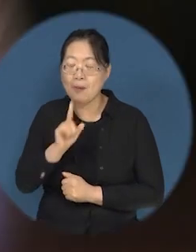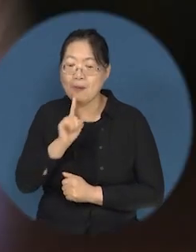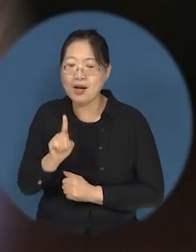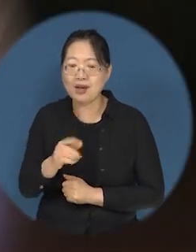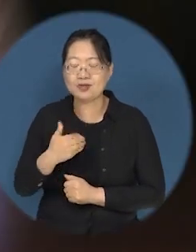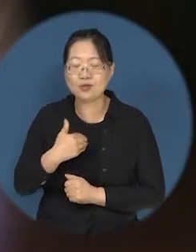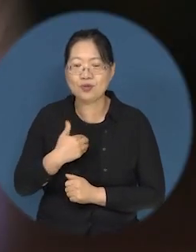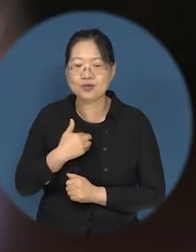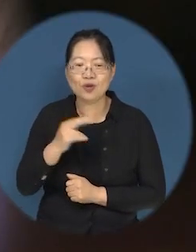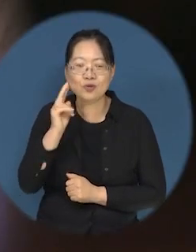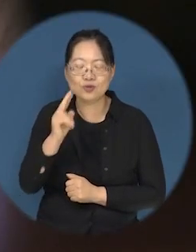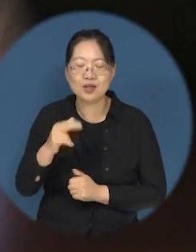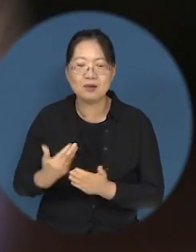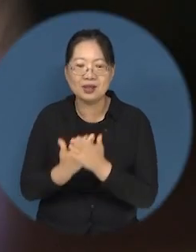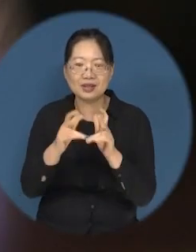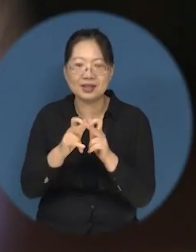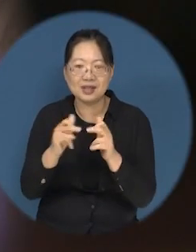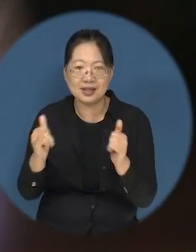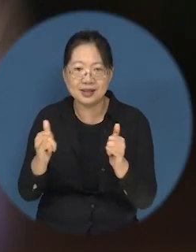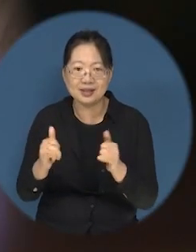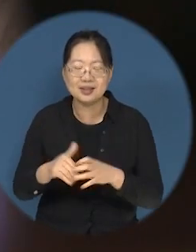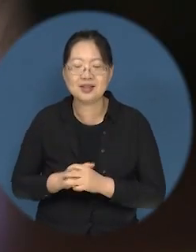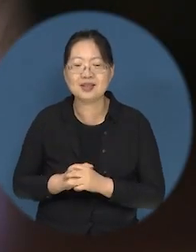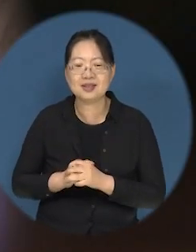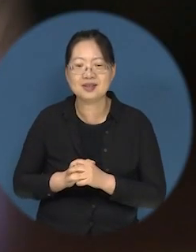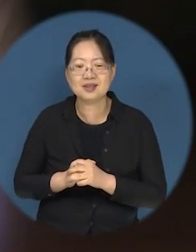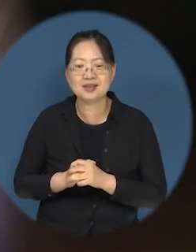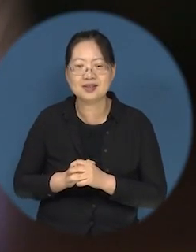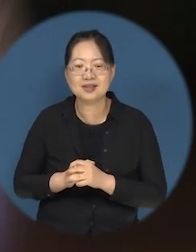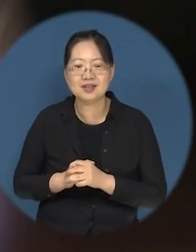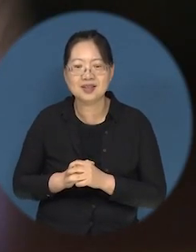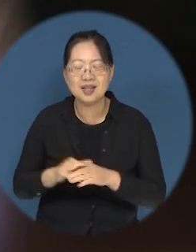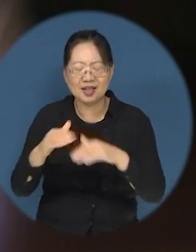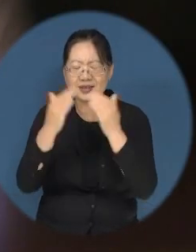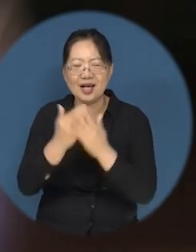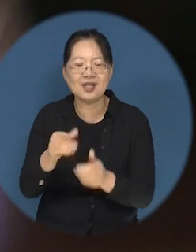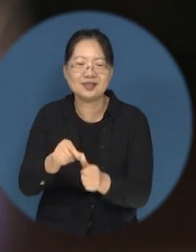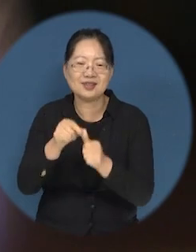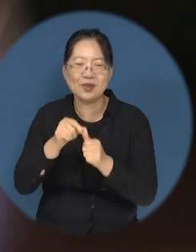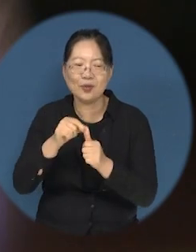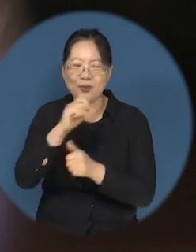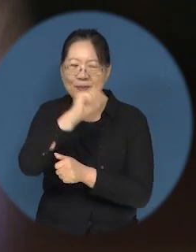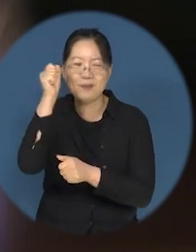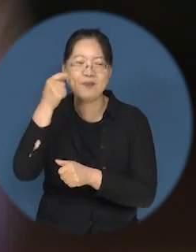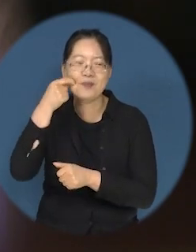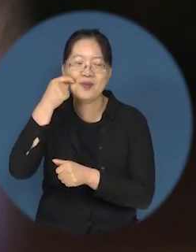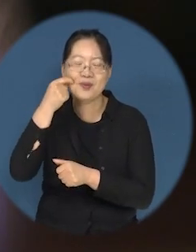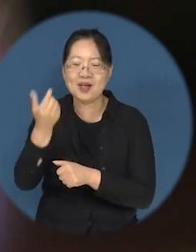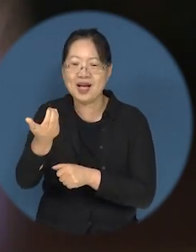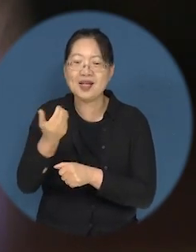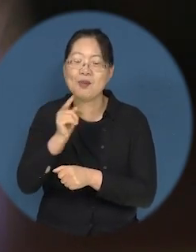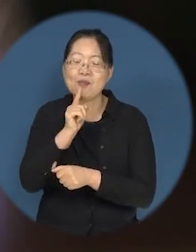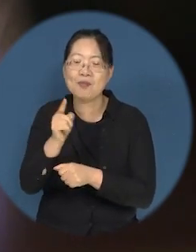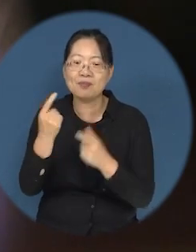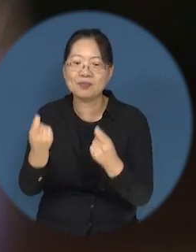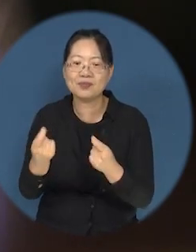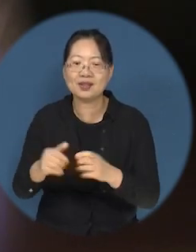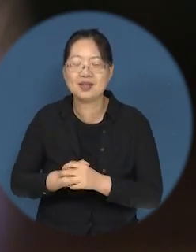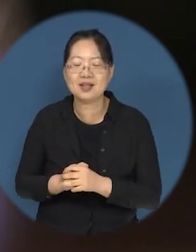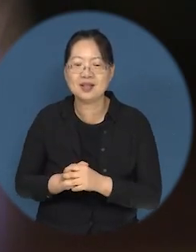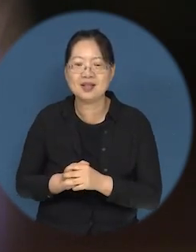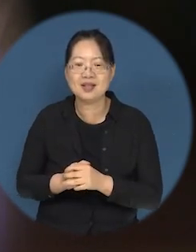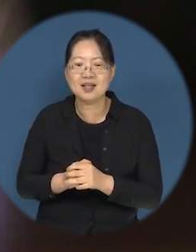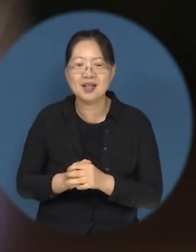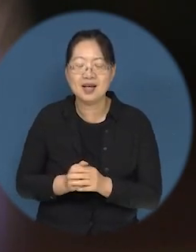말씀드렸는데 저희가 사실은 중증 발달 장애인 분들을 전체 다 채용은 못 하고요. 아까 이제 말씀드린 것처럼